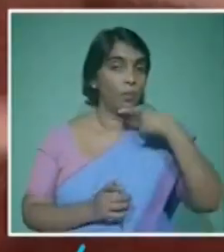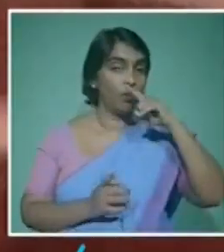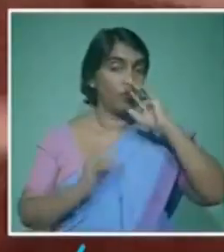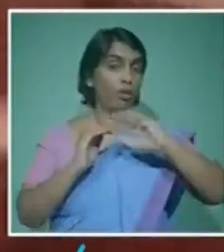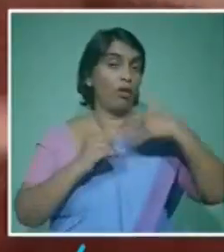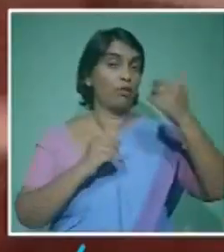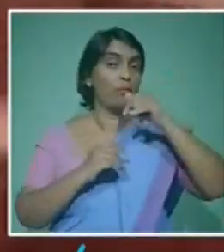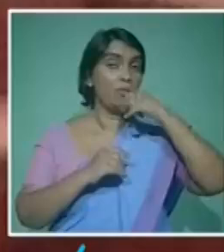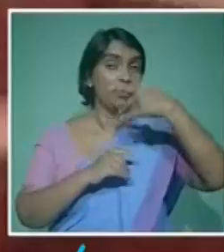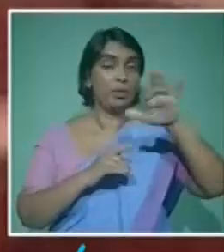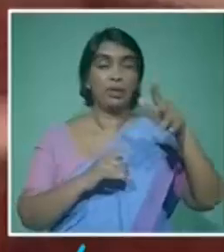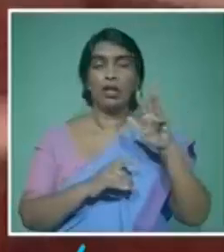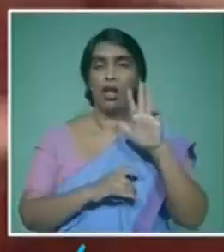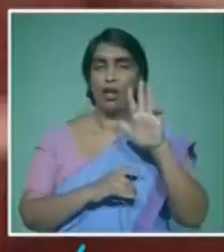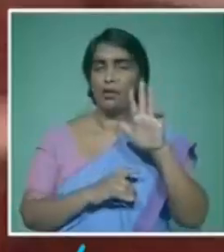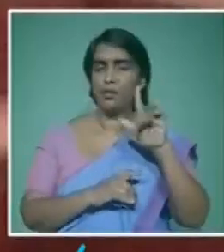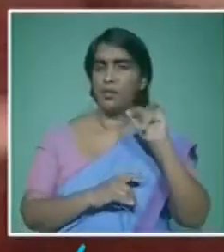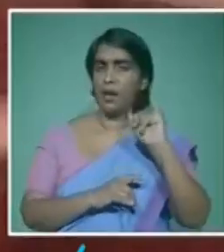மீனின உற்பத்தியில்